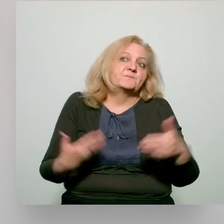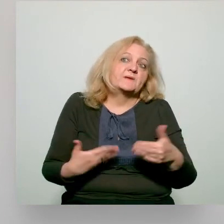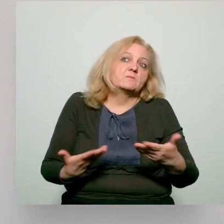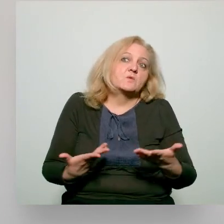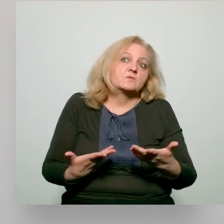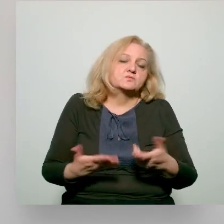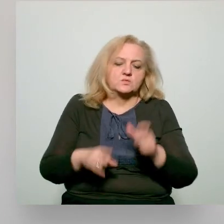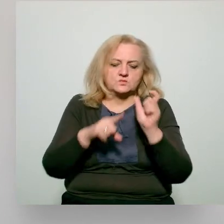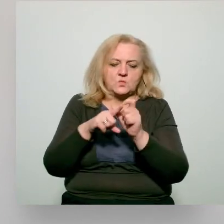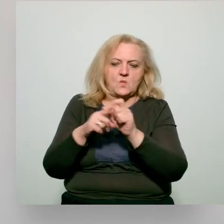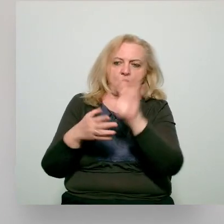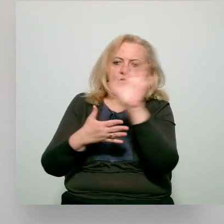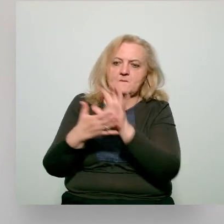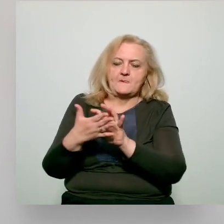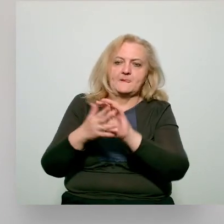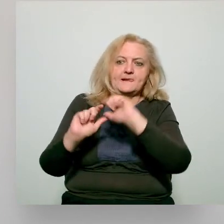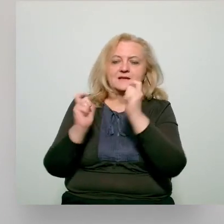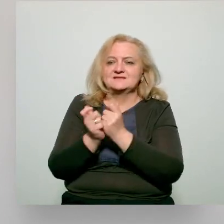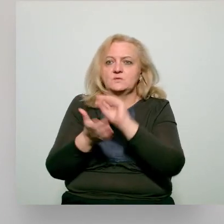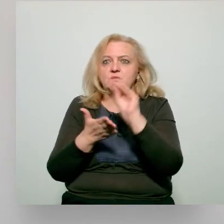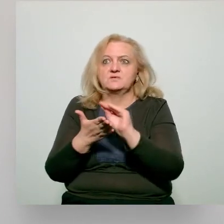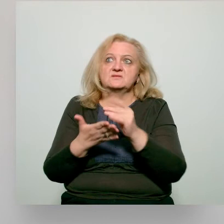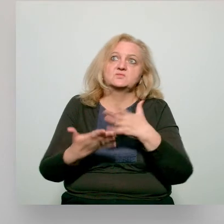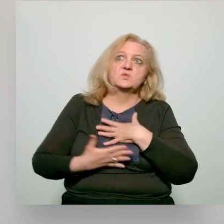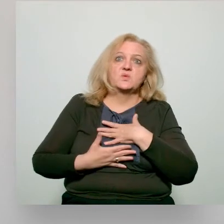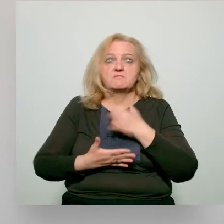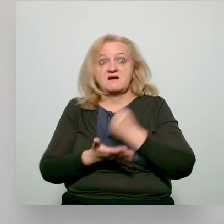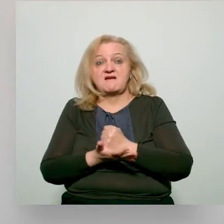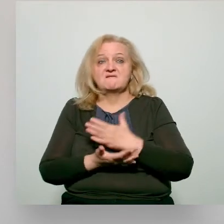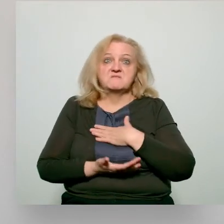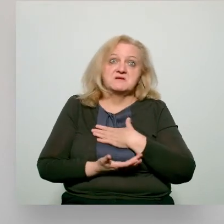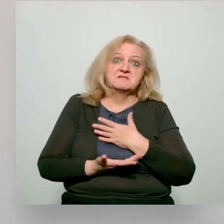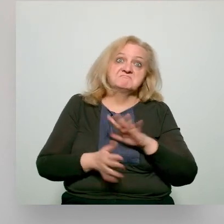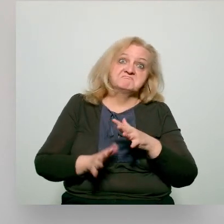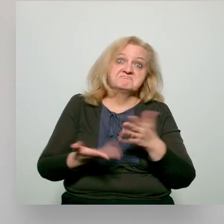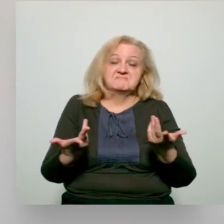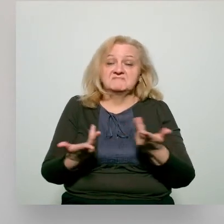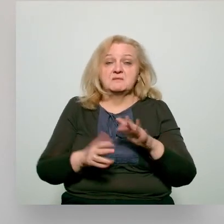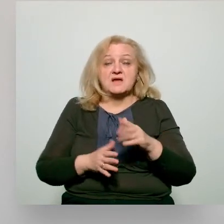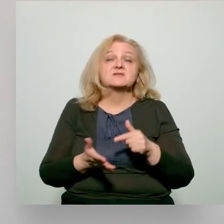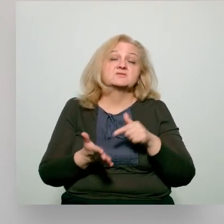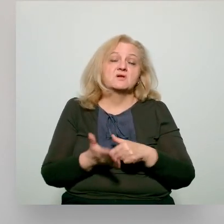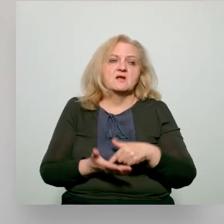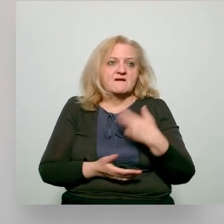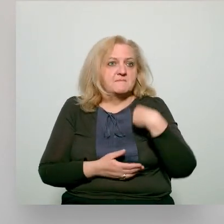złożenia tych słów w jedną całość, do tworzenia w momencie, kiedy ludzie giną, kiedy